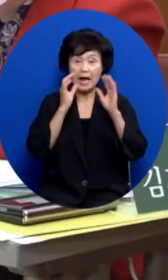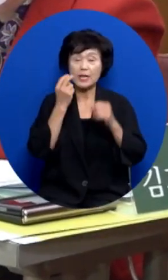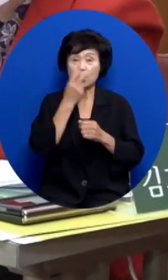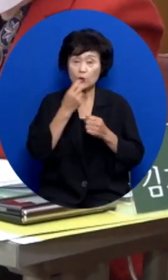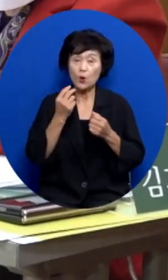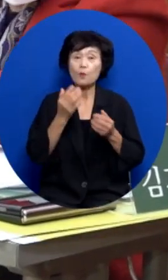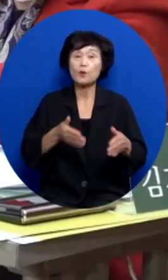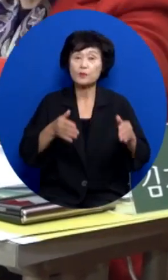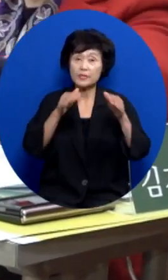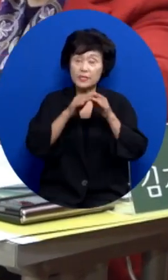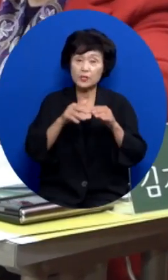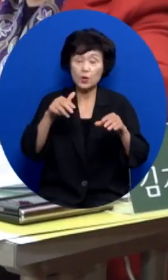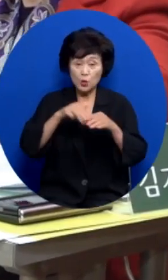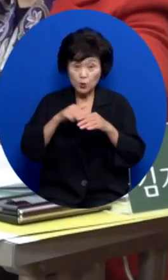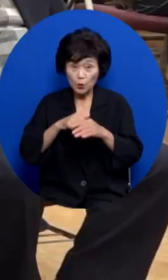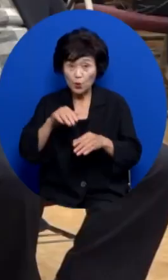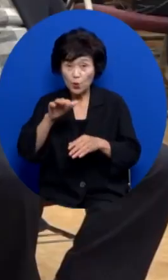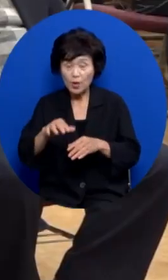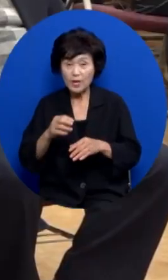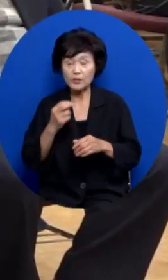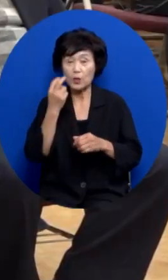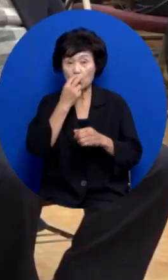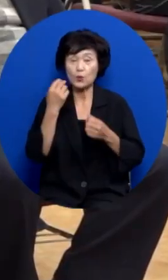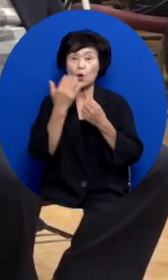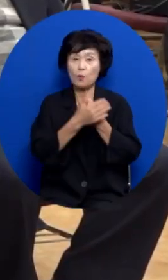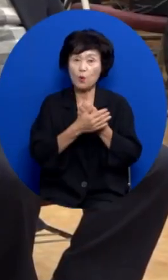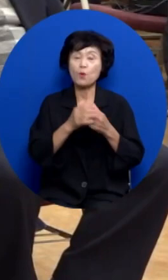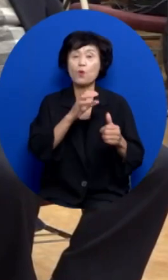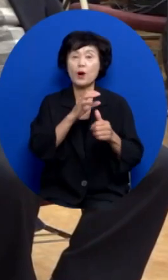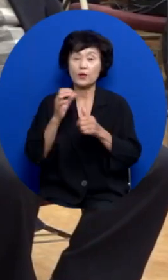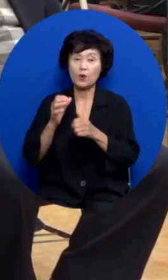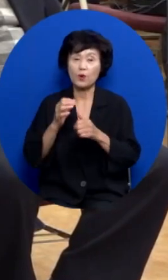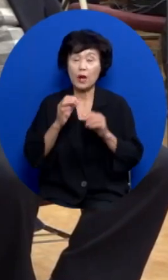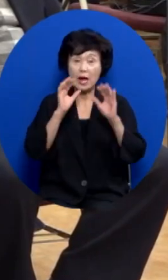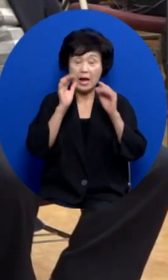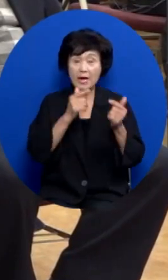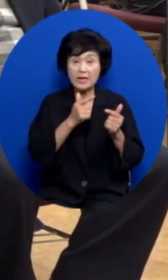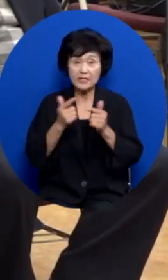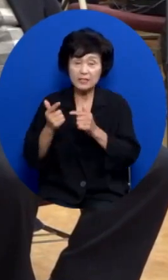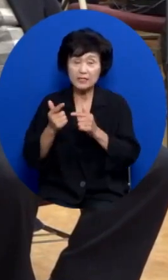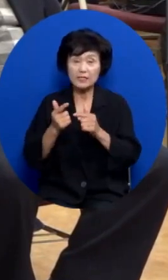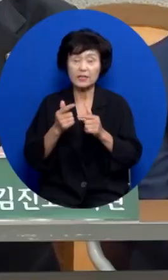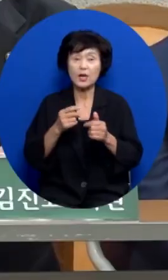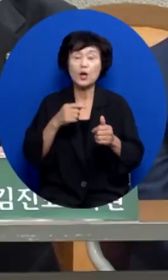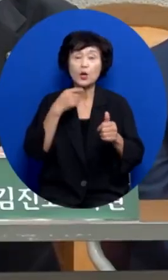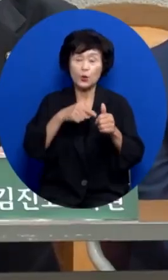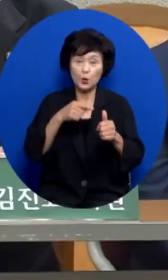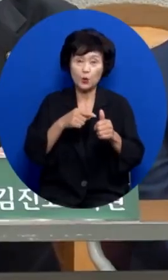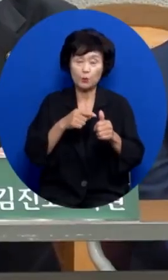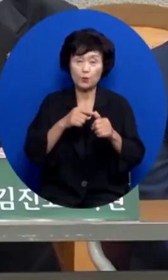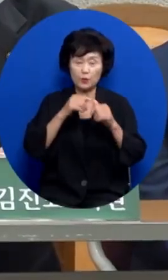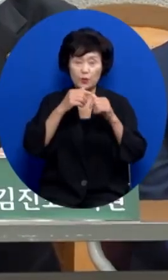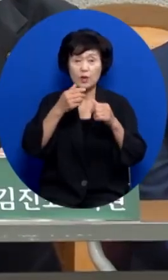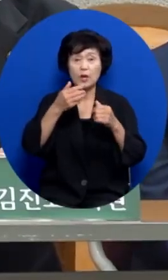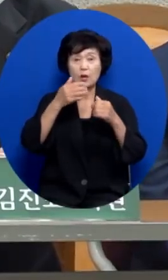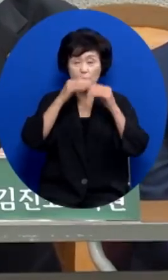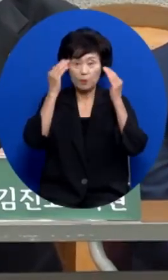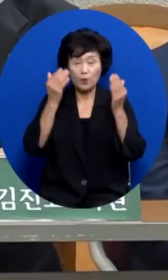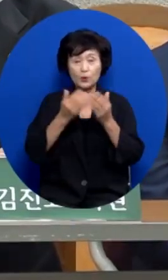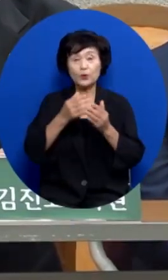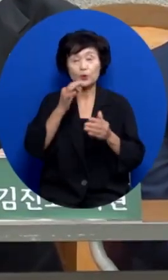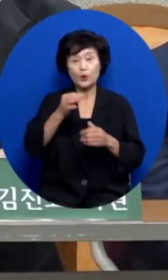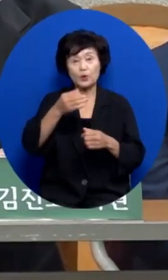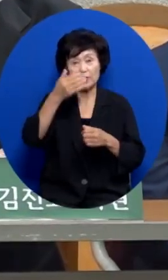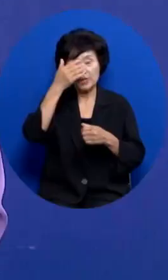신설, 종교시설의 출산 돌봄 보육센터 활용, 영유아기 전기간 보육비, 교육비 전액 지원 등의 내용이 포함돼